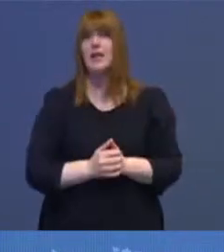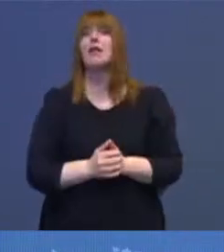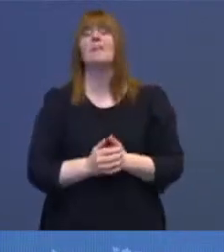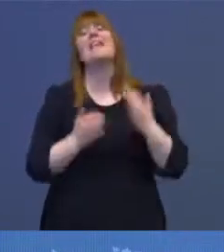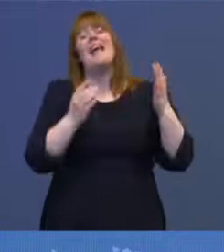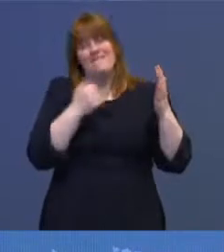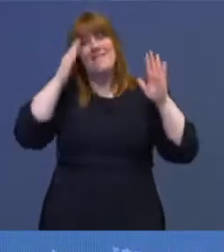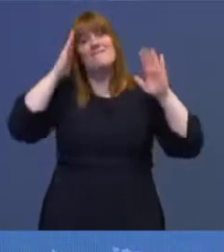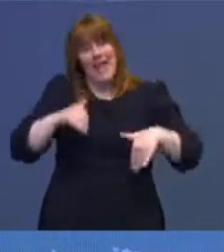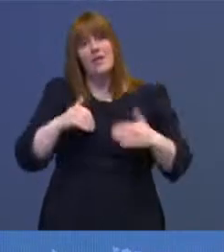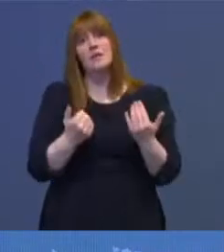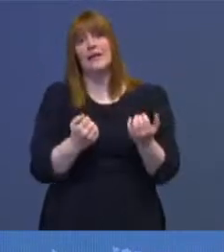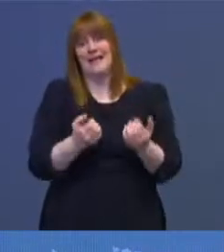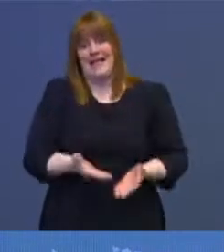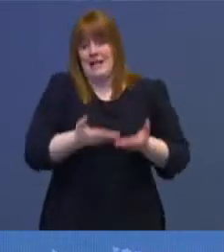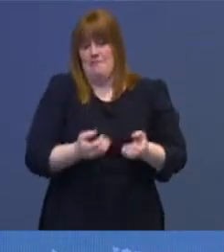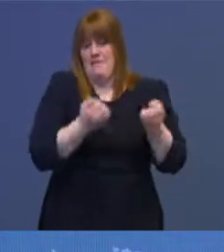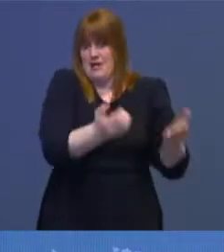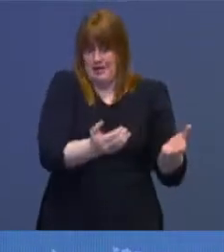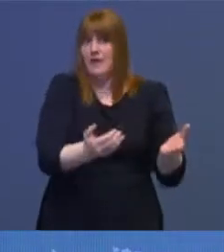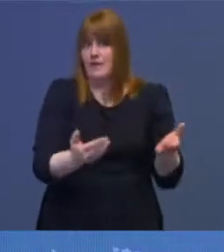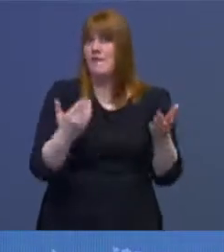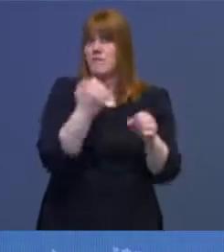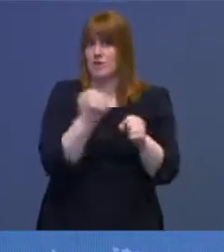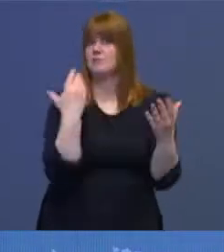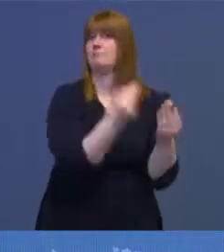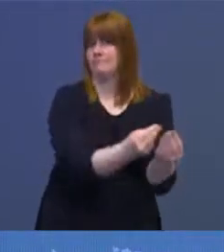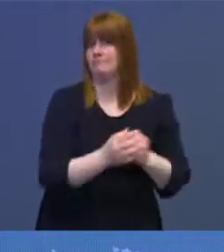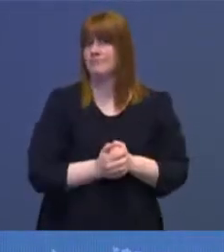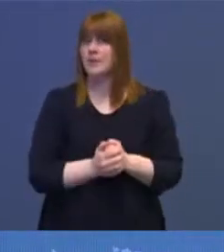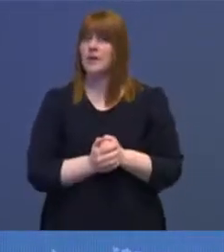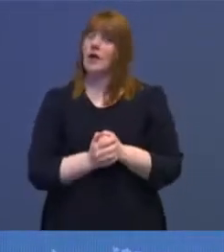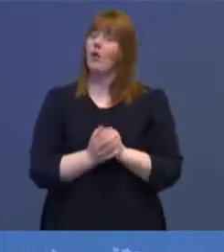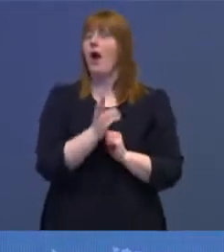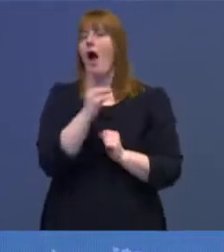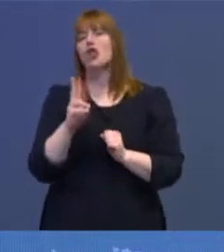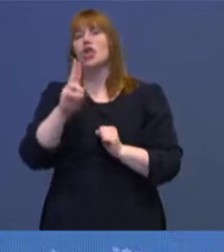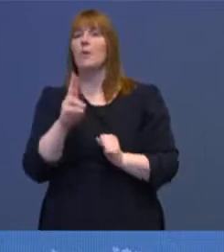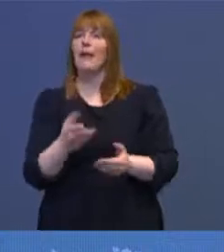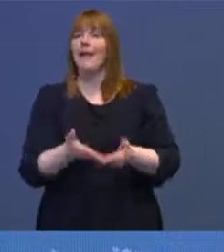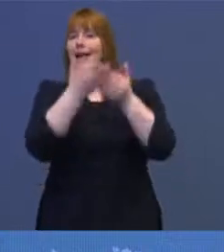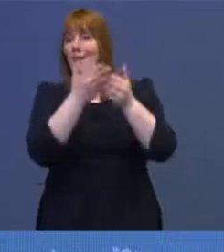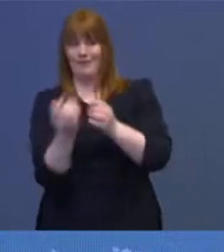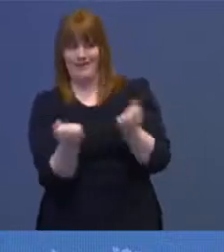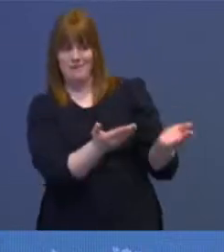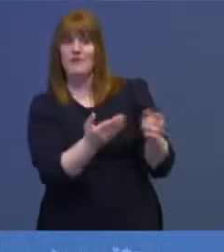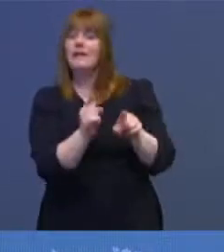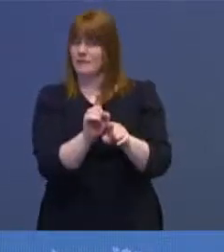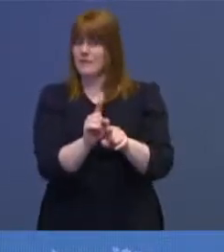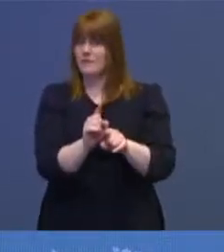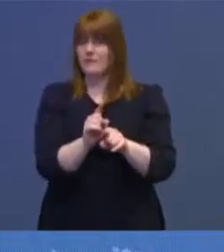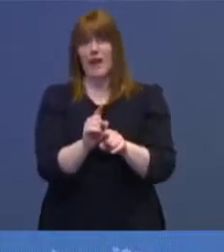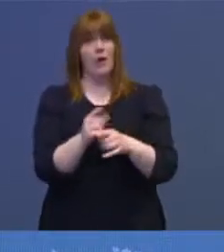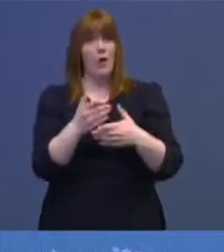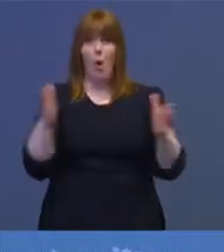hjelpen kommer frem. Og når det gjelder annen type hjelp til Ukraina, så regjeringen det til fortløpende vurdering. Vi har jo åpen for prinsippet at vi